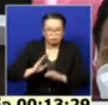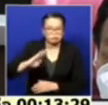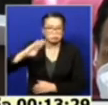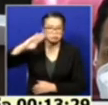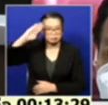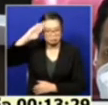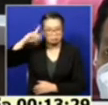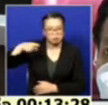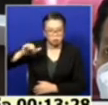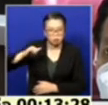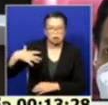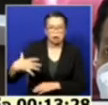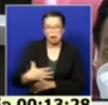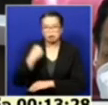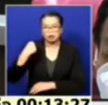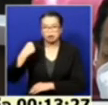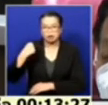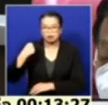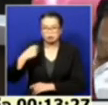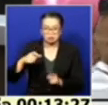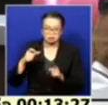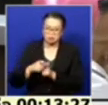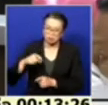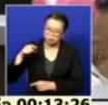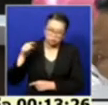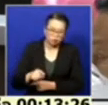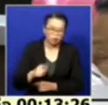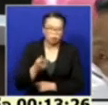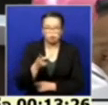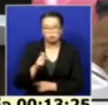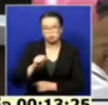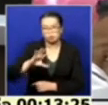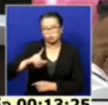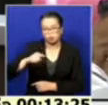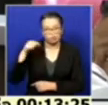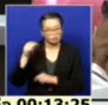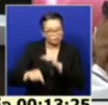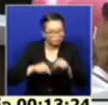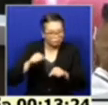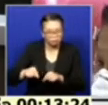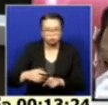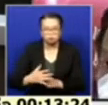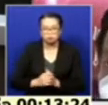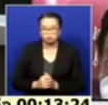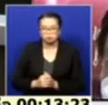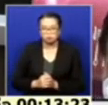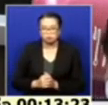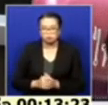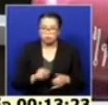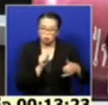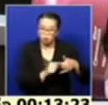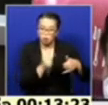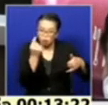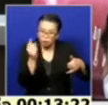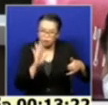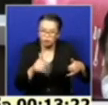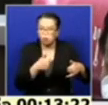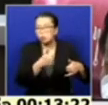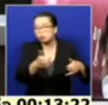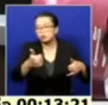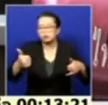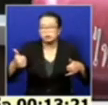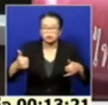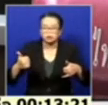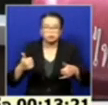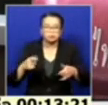ลิมส่วนเหตุการณ์จะเป็นอย่างไรนั้นก็เป็นอีกเรื่องหนึ่งแต่ต้นเหตุมันอยู่ที่พลเอกประยุทธ์ยึด